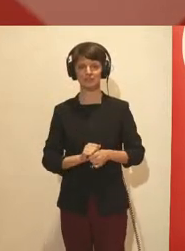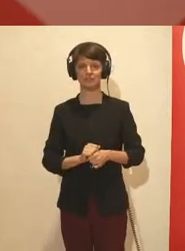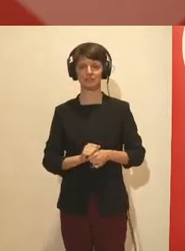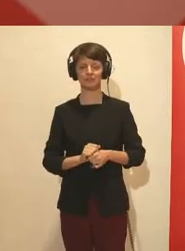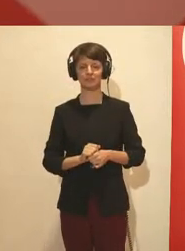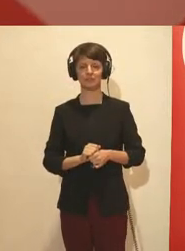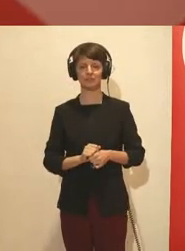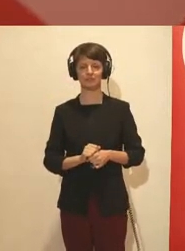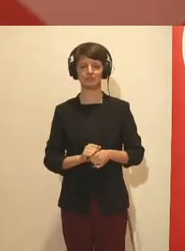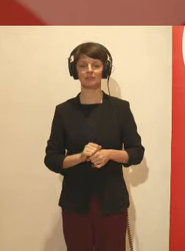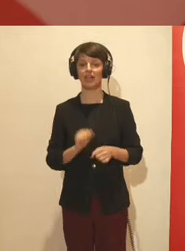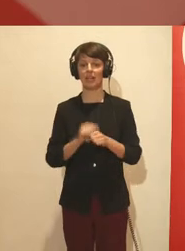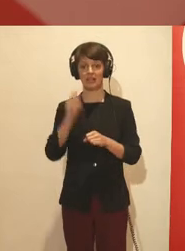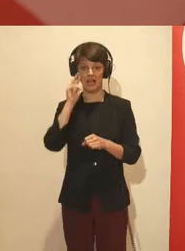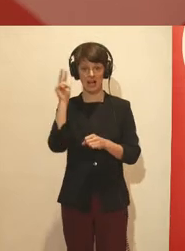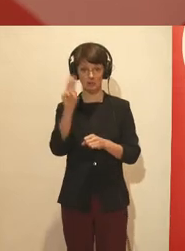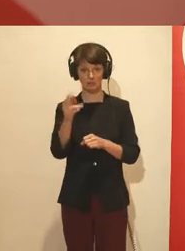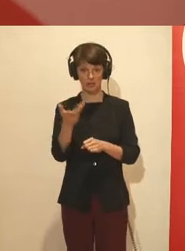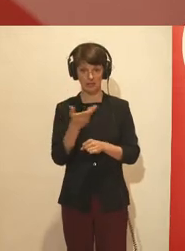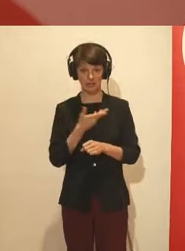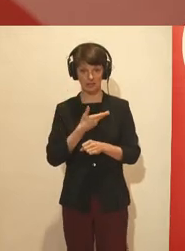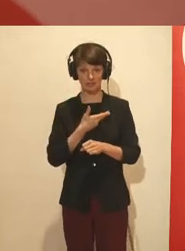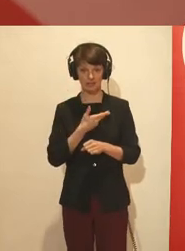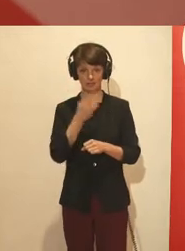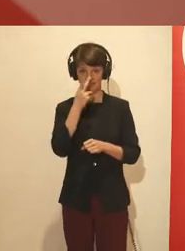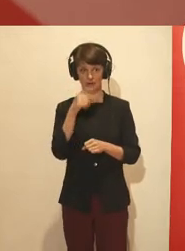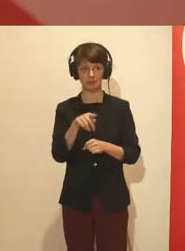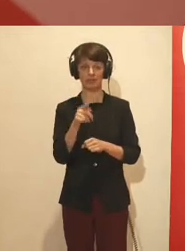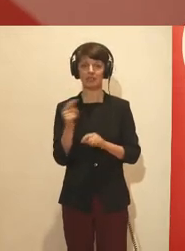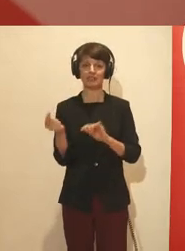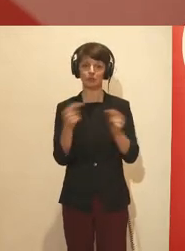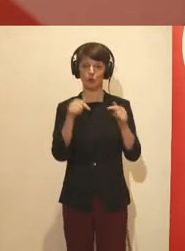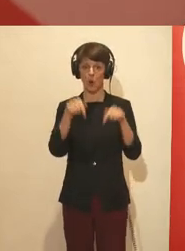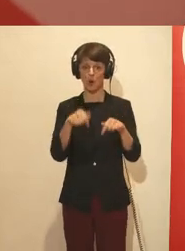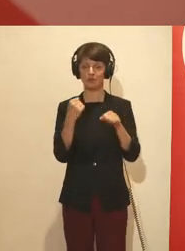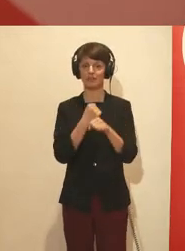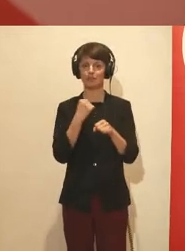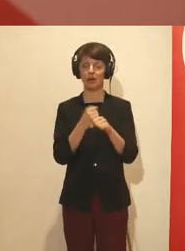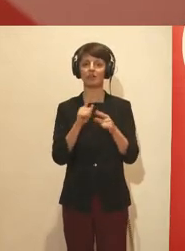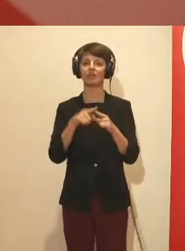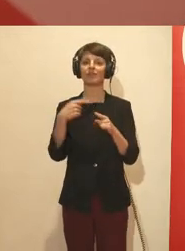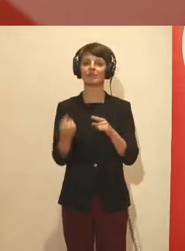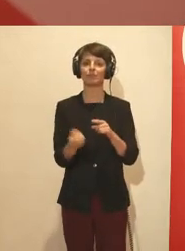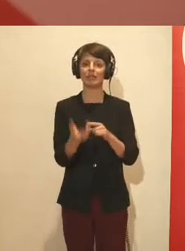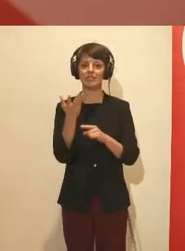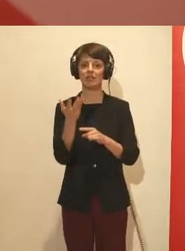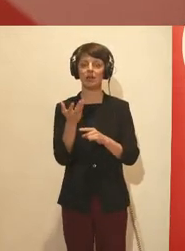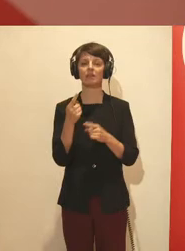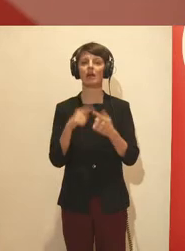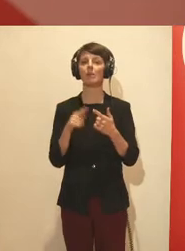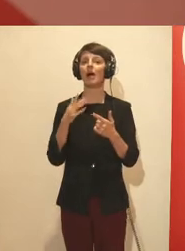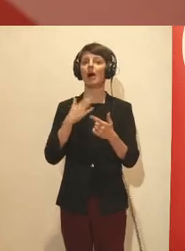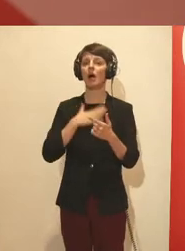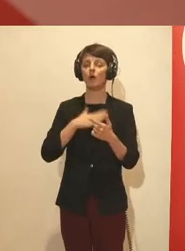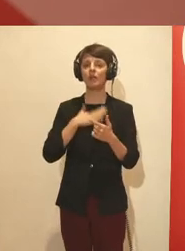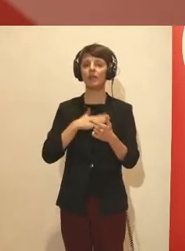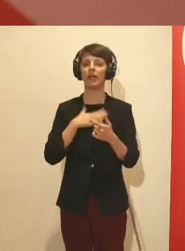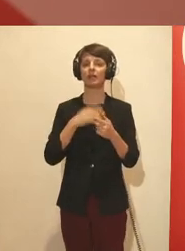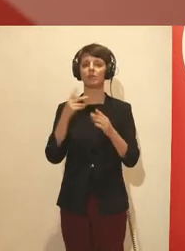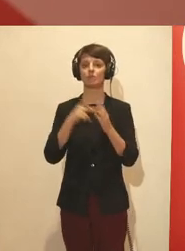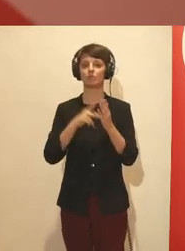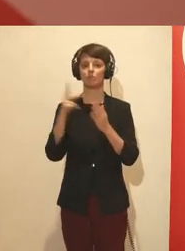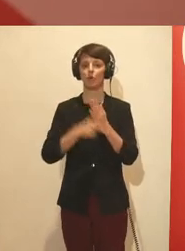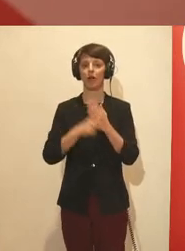mir einen ausblick geben zum einen was passiert mit den debatten die wir heute geführt haben und mit den themen aber gerne auch wie sieht das programm